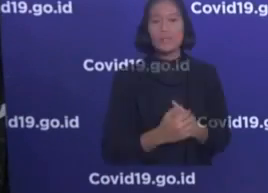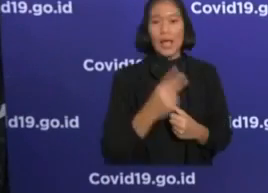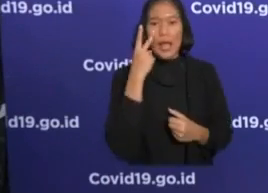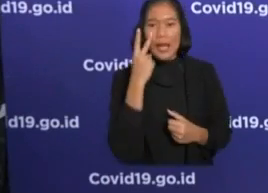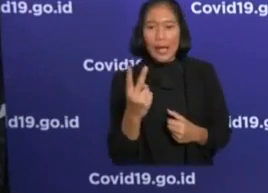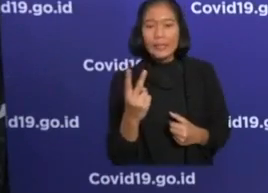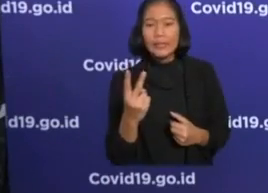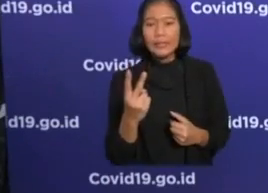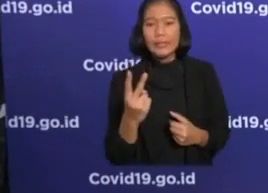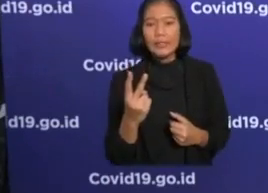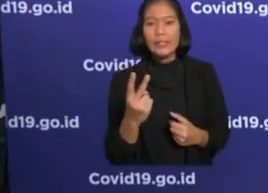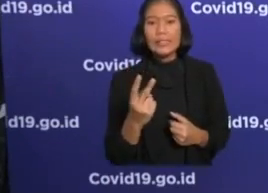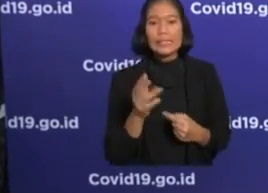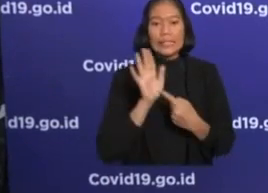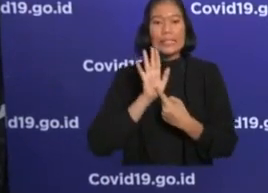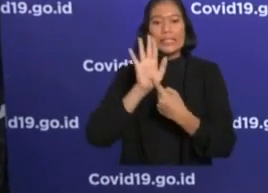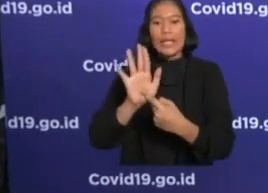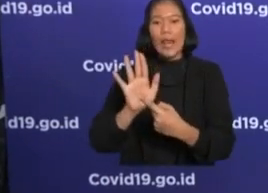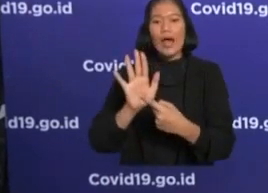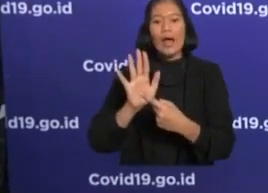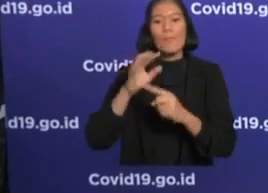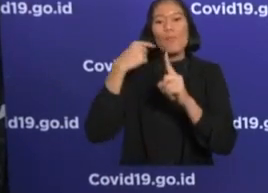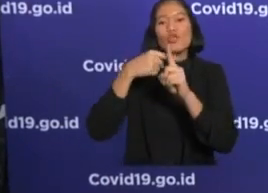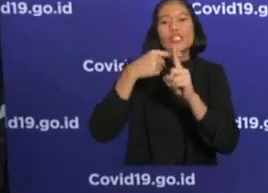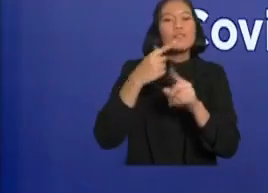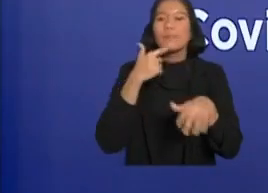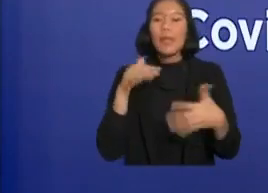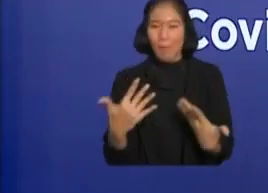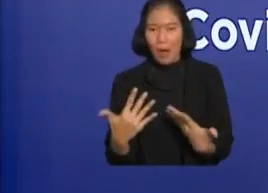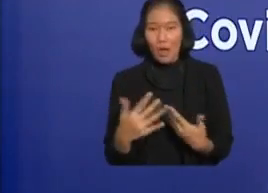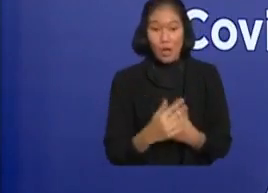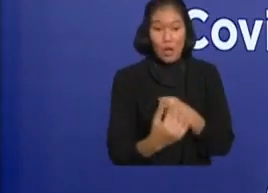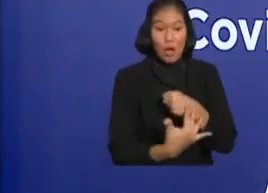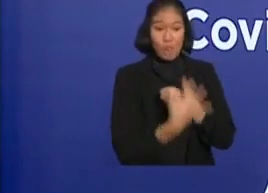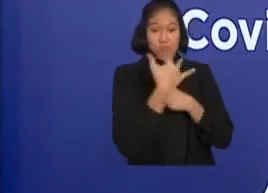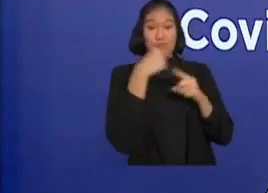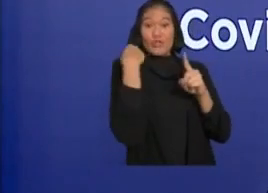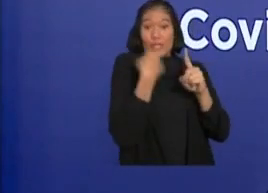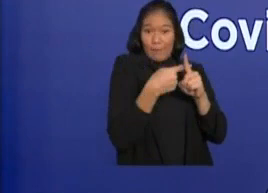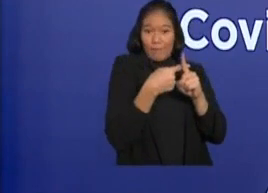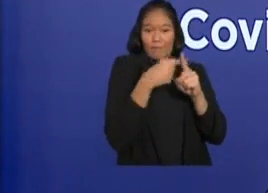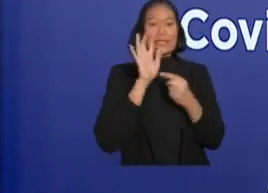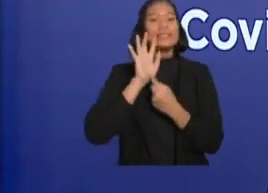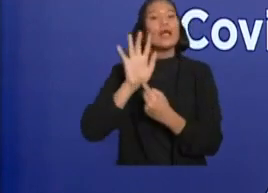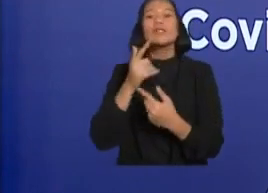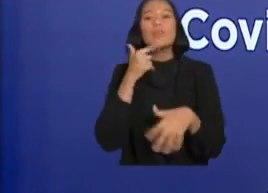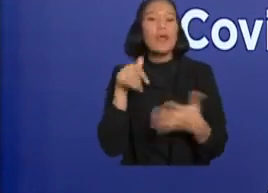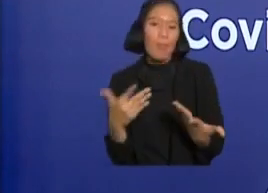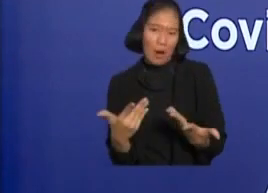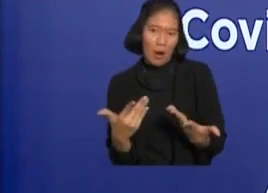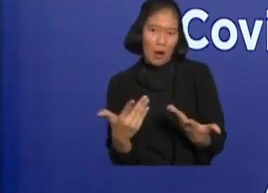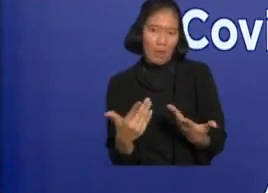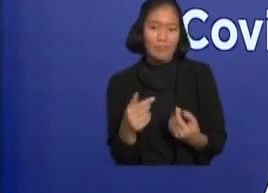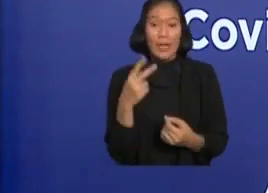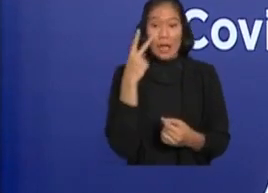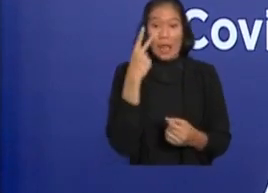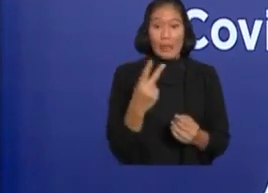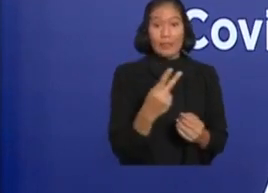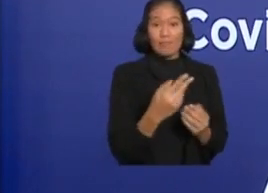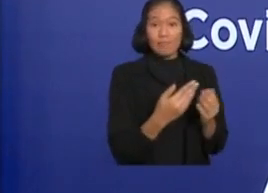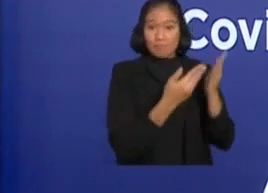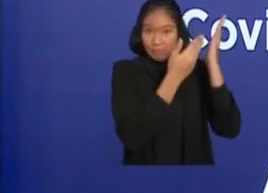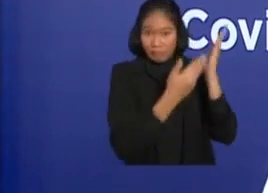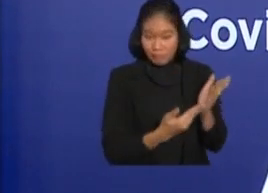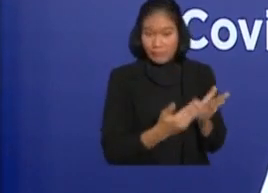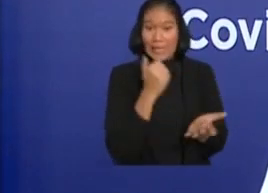melihat dari gejala positif jadi kalau kita lihat dari gejala positifnya yang ada kita bisa lihat ternyata